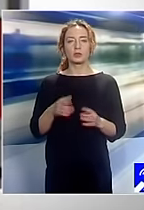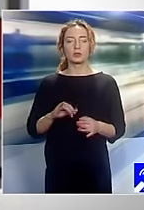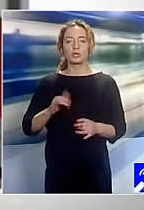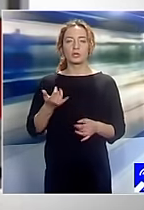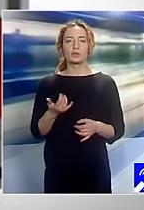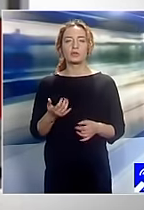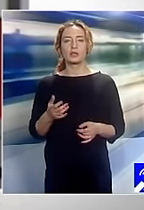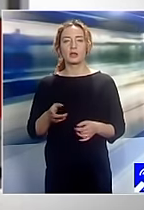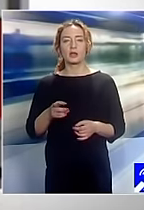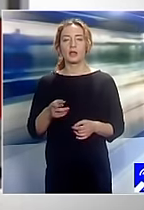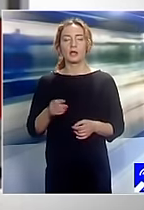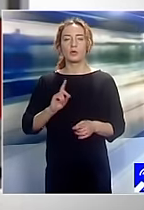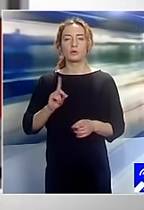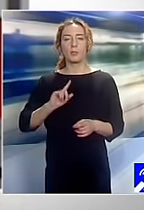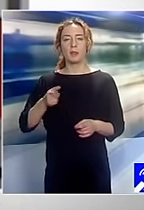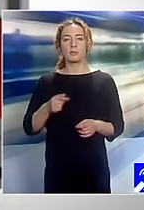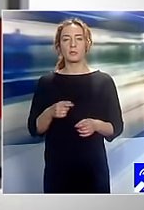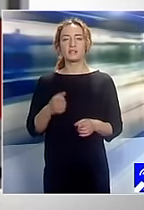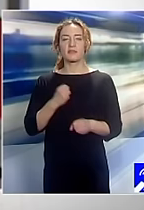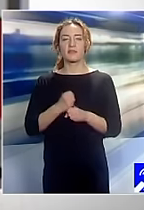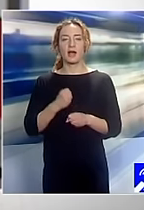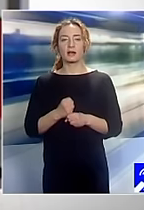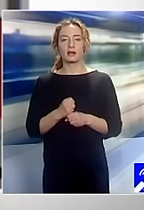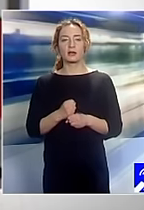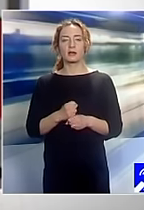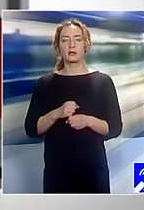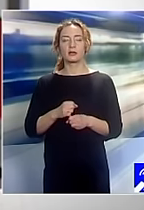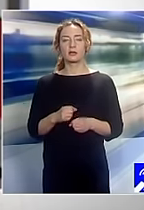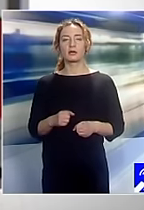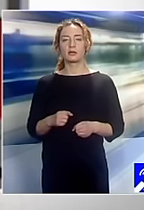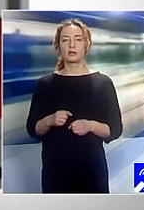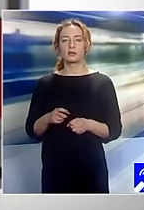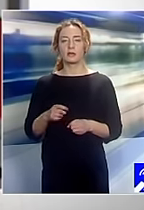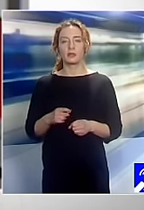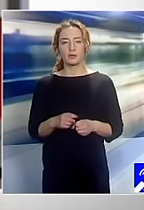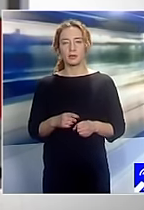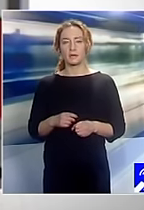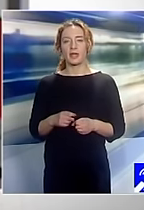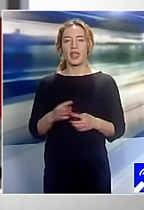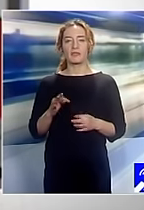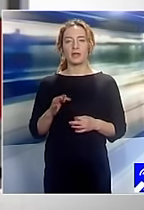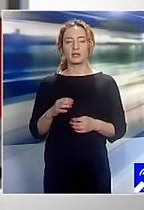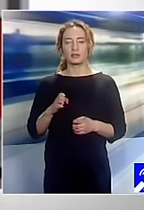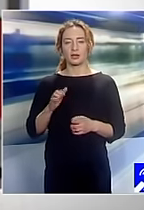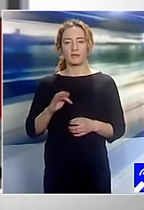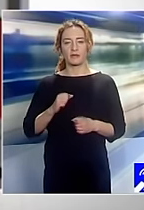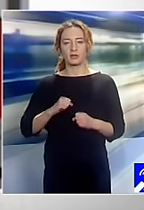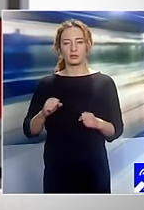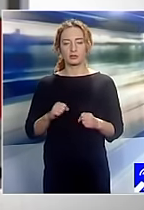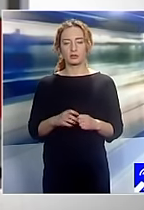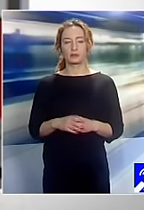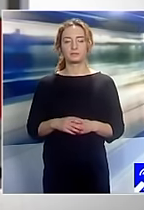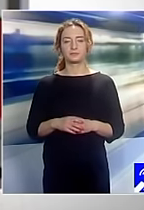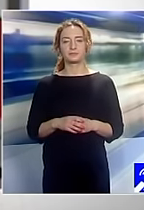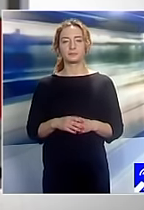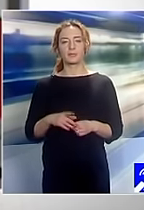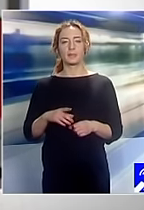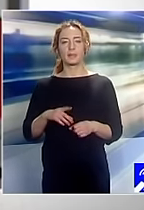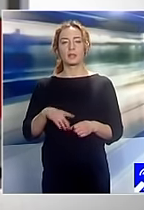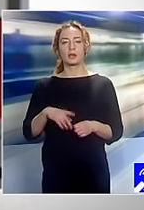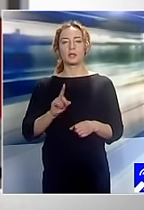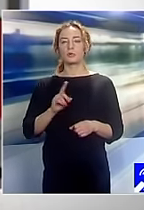neapărat folosirea de antibiotic și în felul acesta au apărut rezistențe. Acum lumea este atentă și chiar am pacienți care spune nu